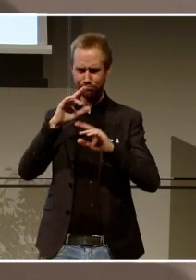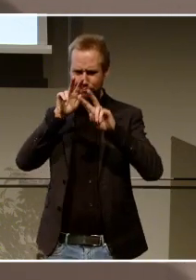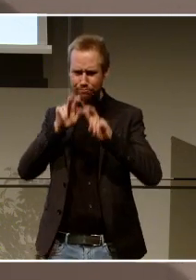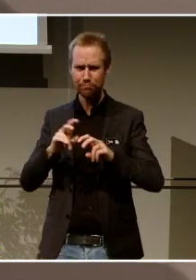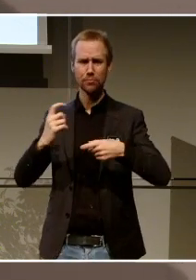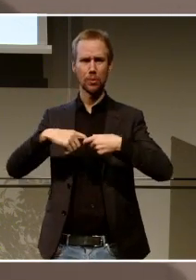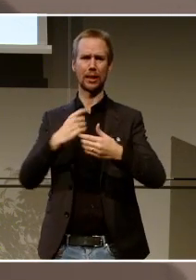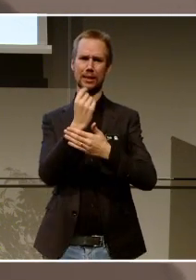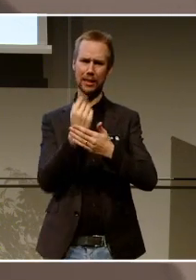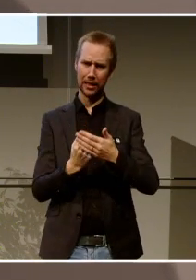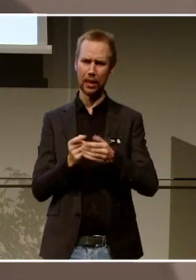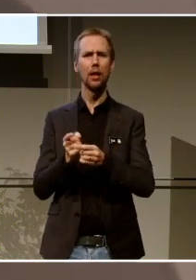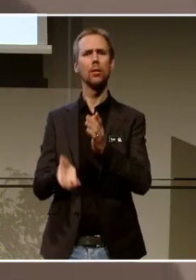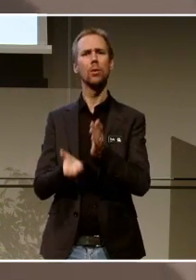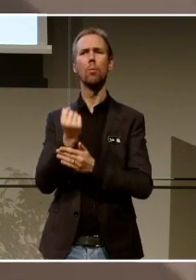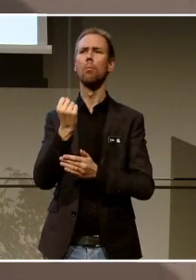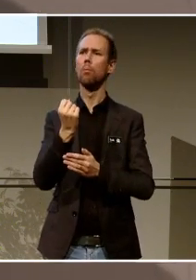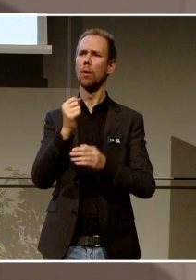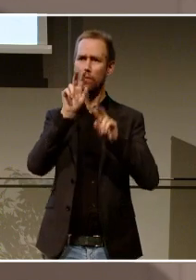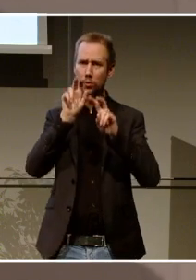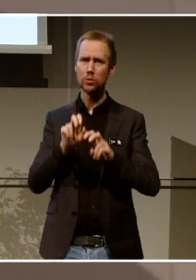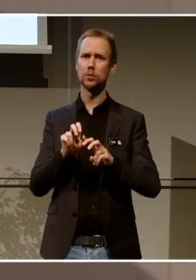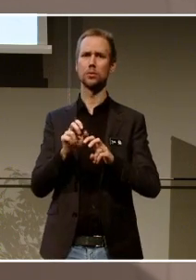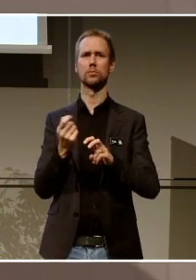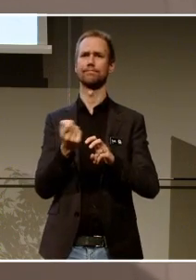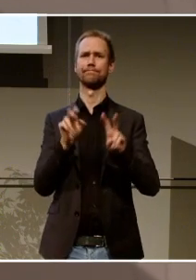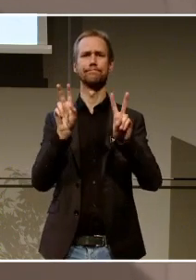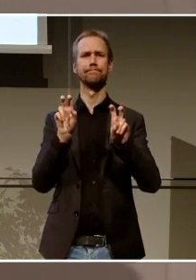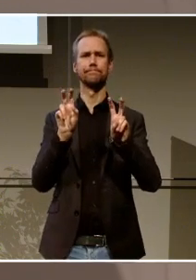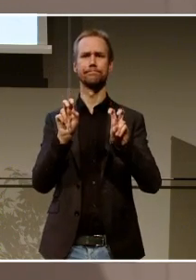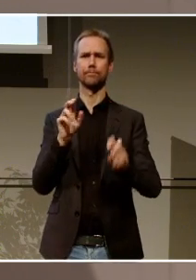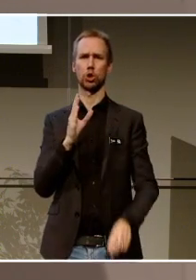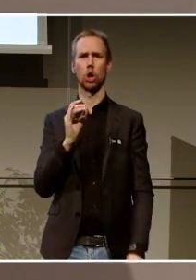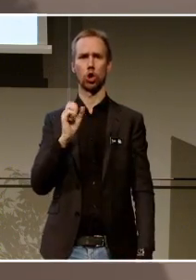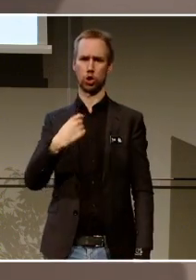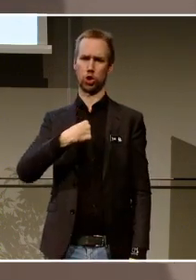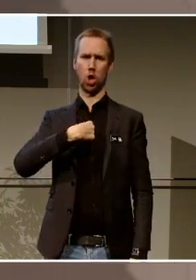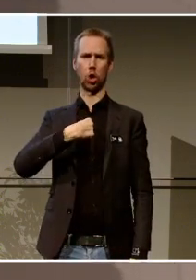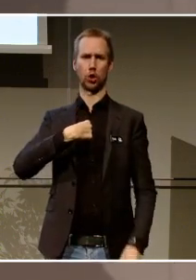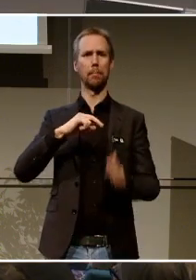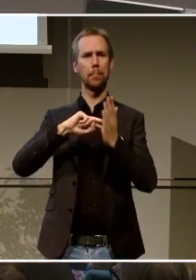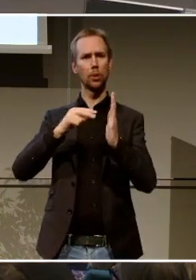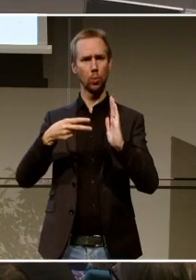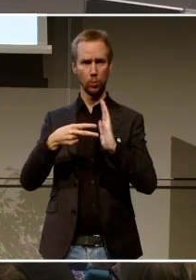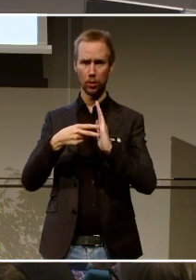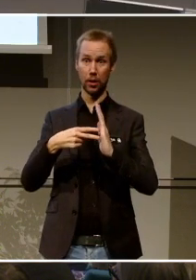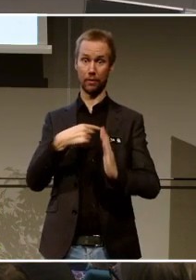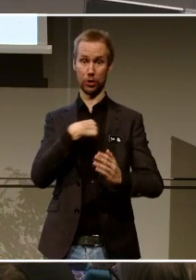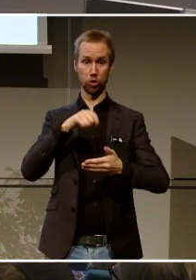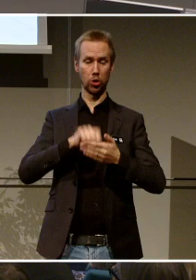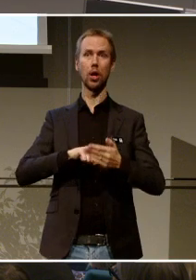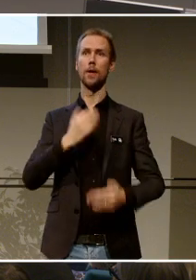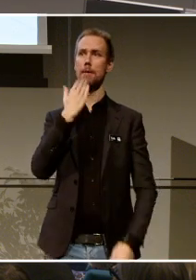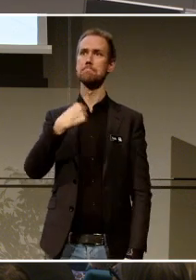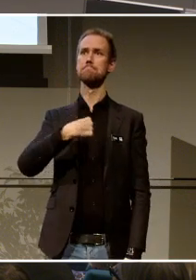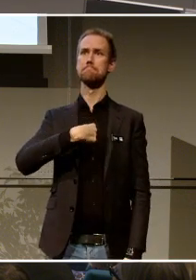hänvisar då till forskning som pratar om någonting som kallas jag-metoden. Att vi börjar väldigt ofta med vem är jag och